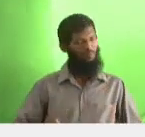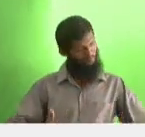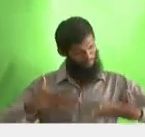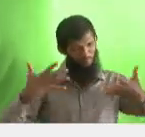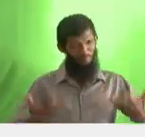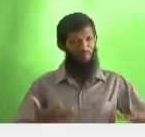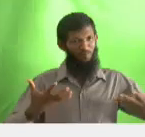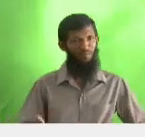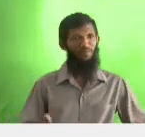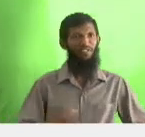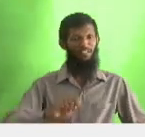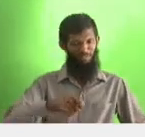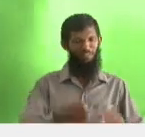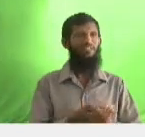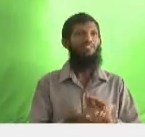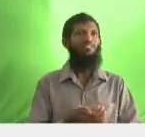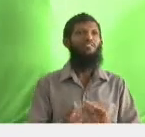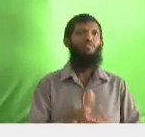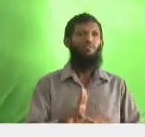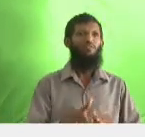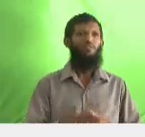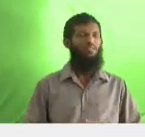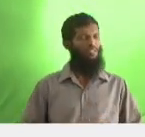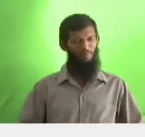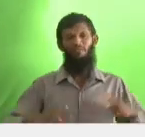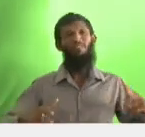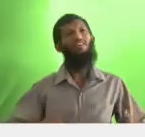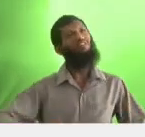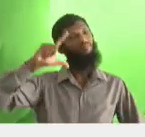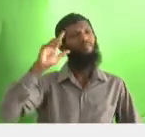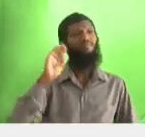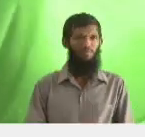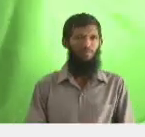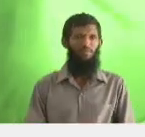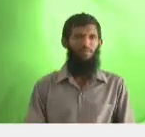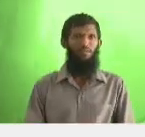says, together with his transgression, إِنَّمَا